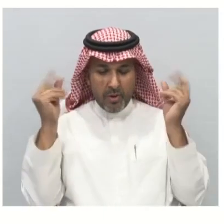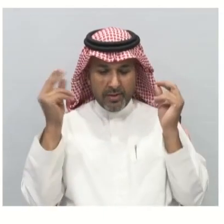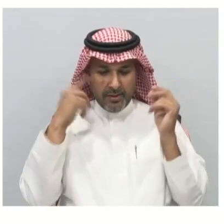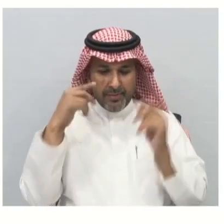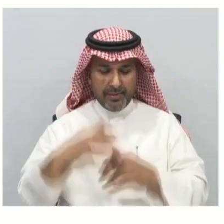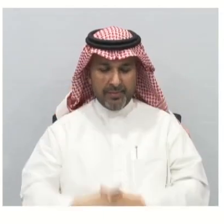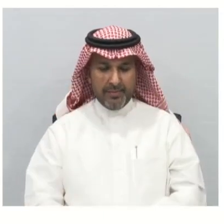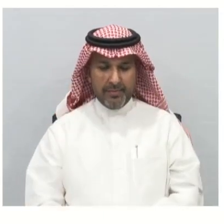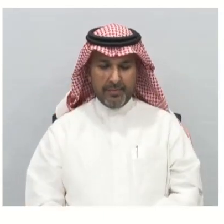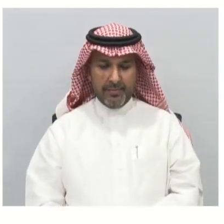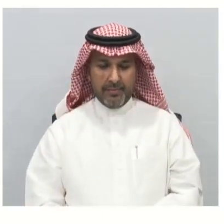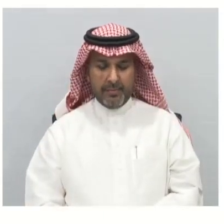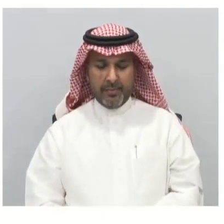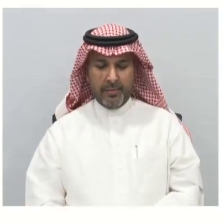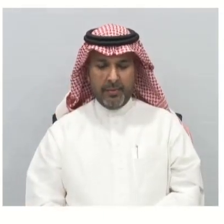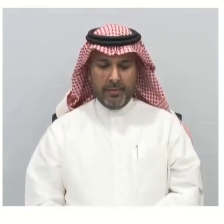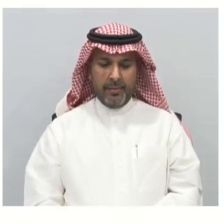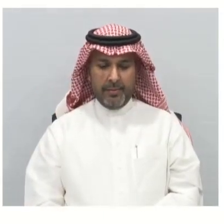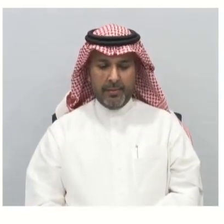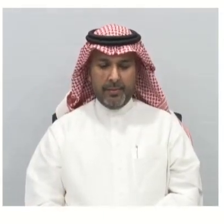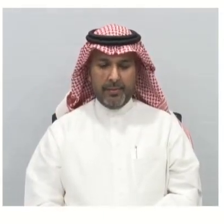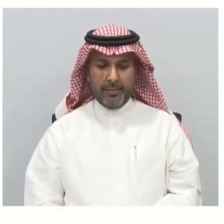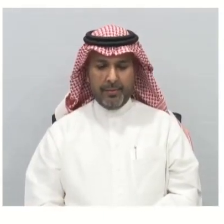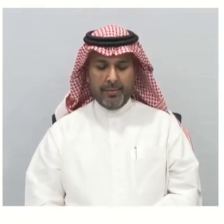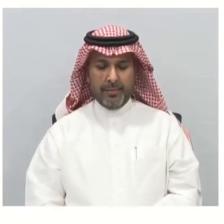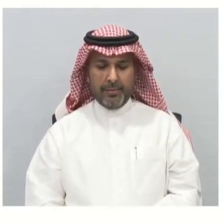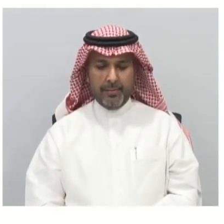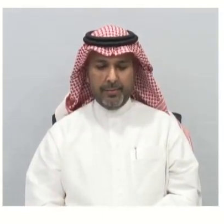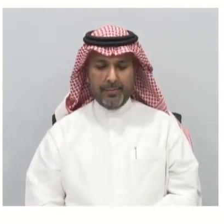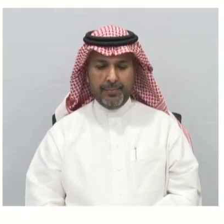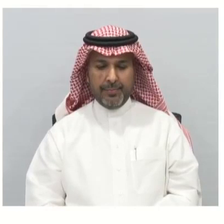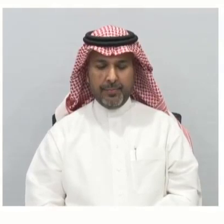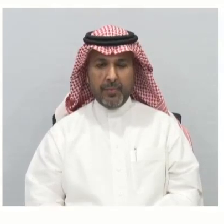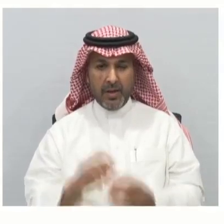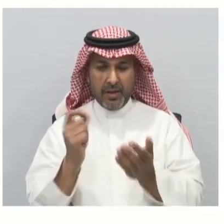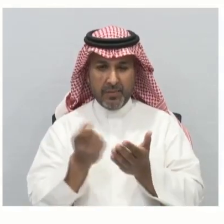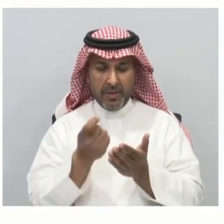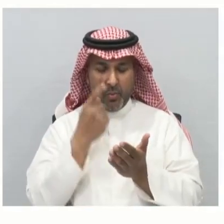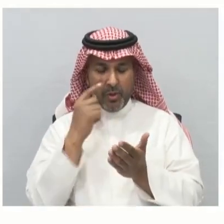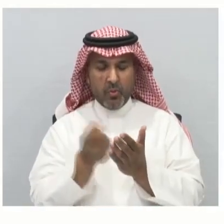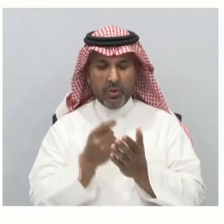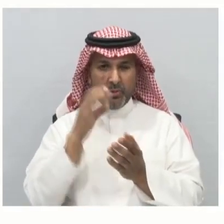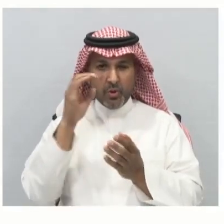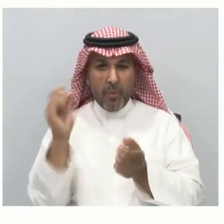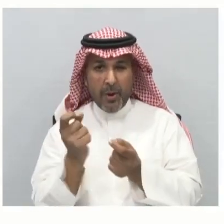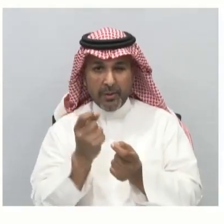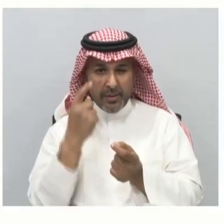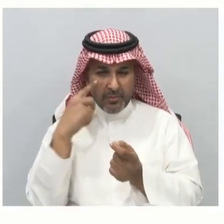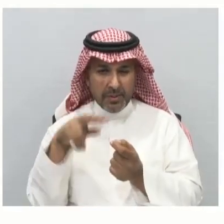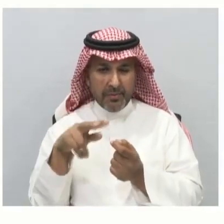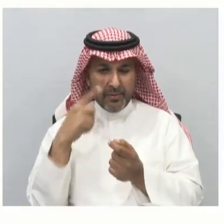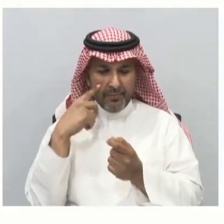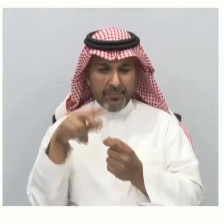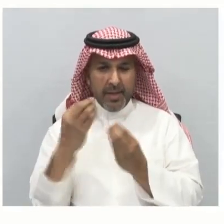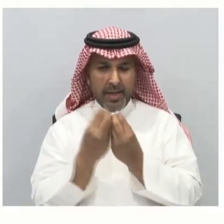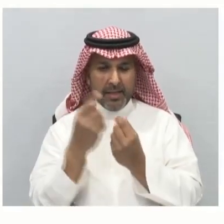مرت علينا يتحدث عن الكسور العشريه مثل ما تعودنا جهز ورقه ونبدا فيها الحل